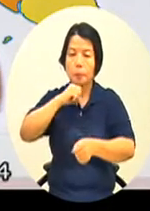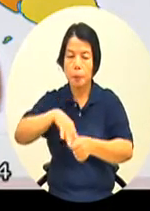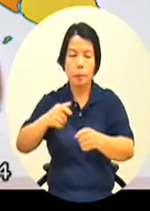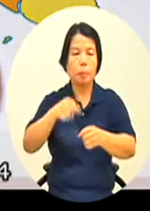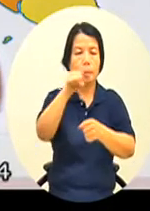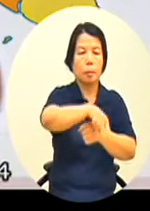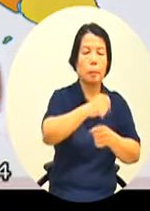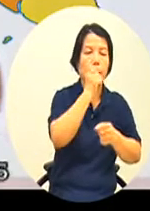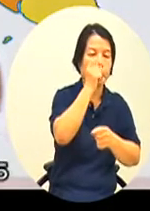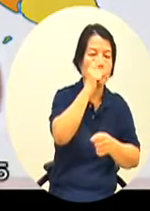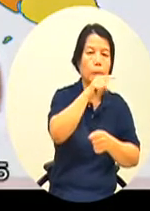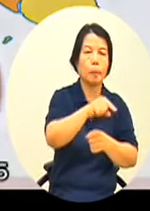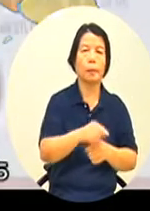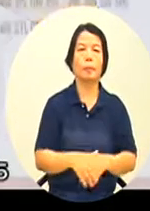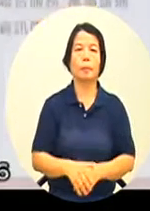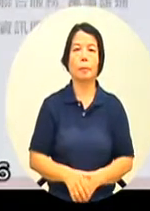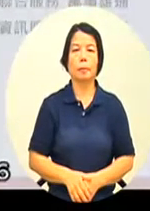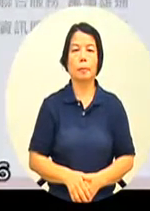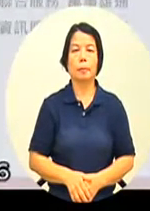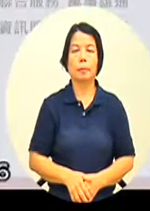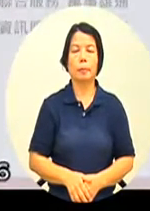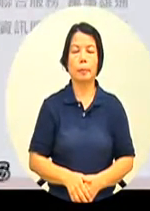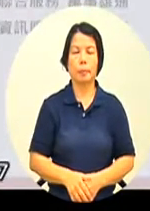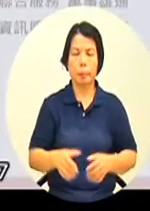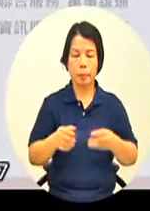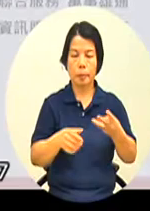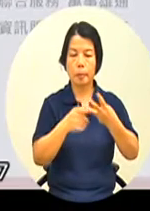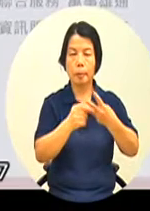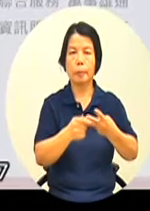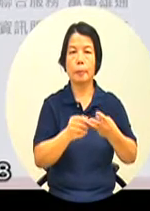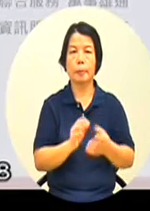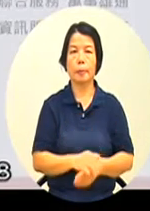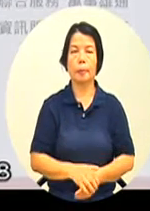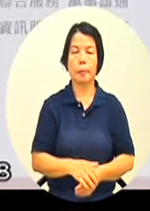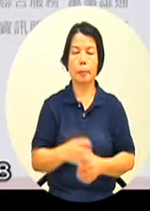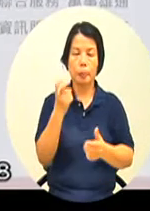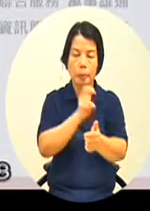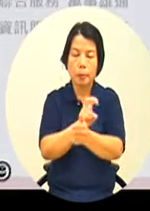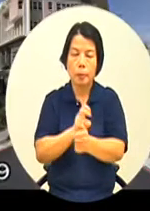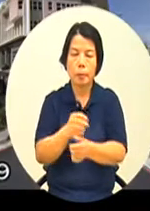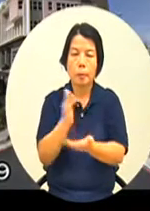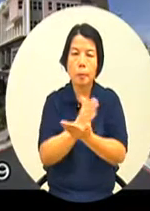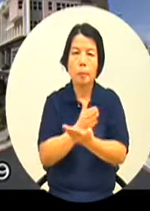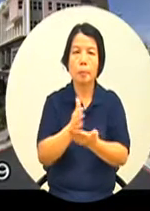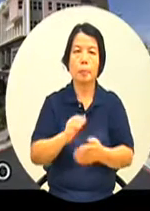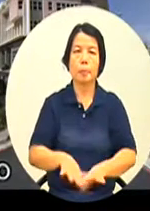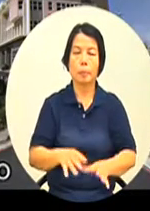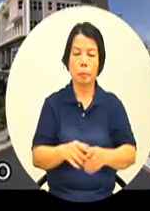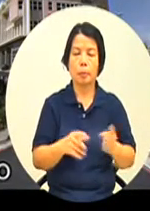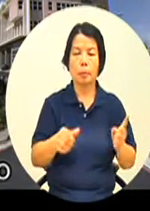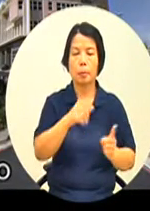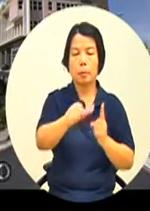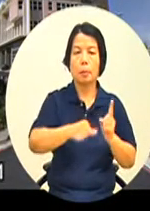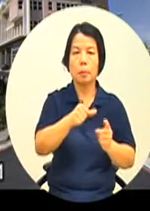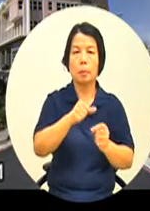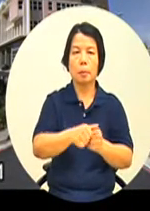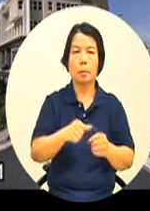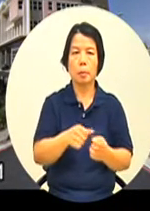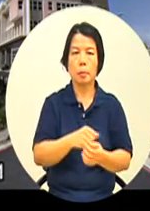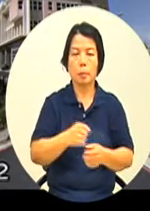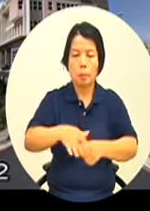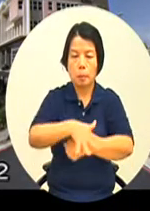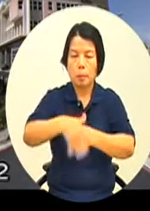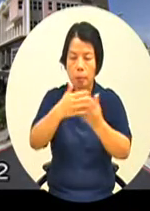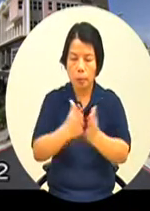等共识。第三部分是管制考核，105年各类管